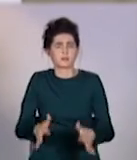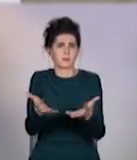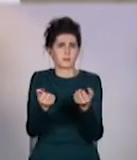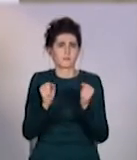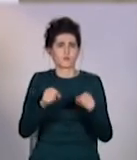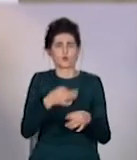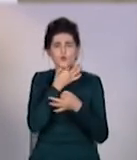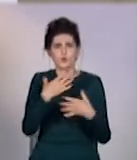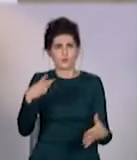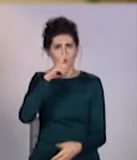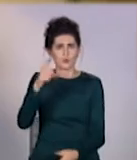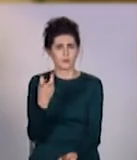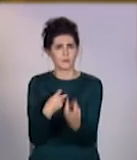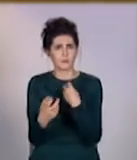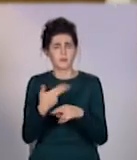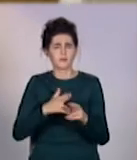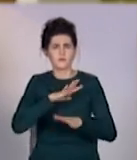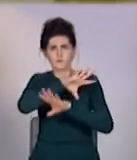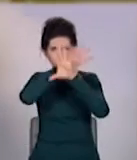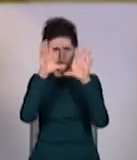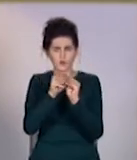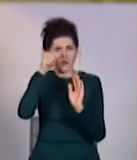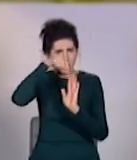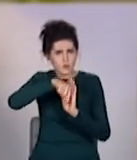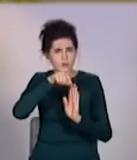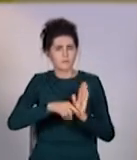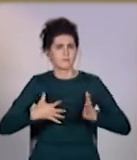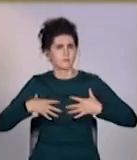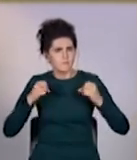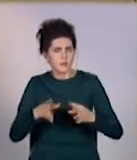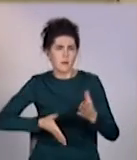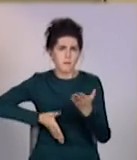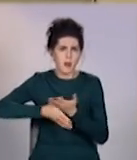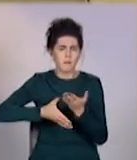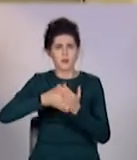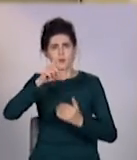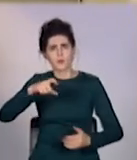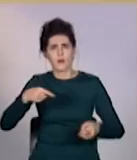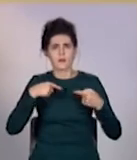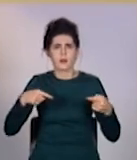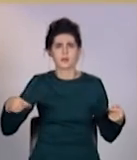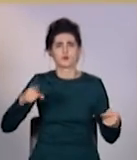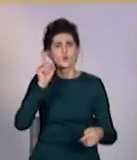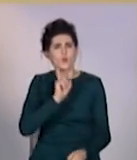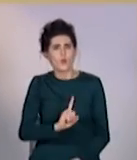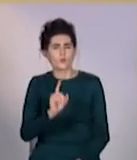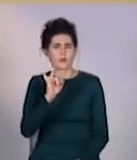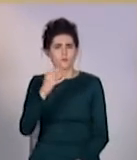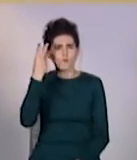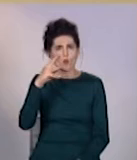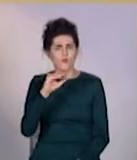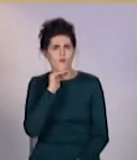компанії пояснюють, докладають багато зусиль, аби перетворити колишні центри обслуговування на більш комфортні та